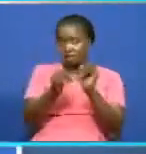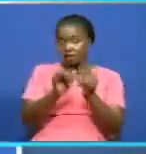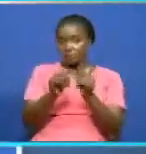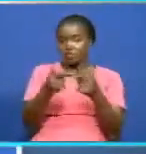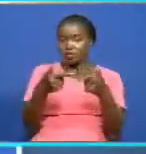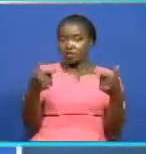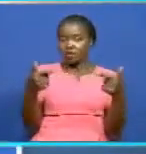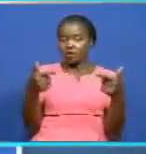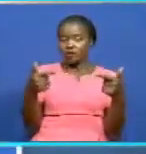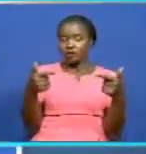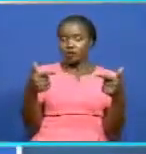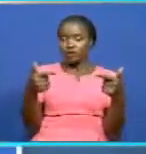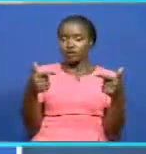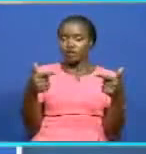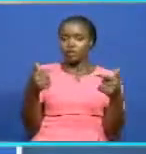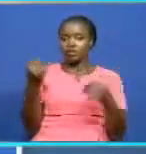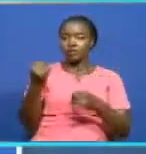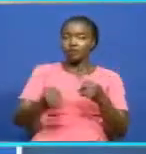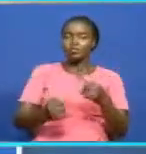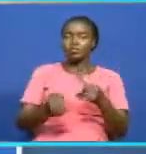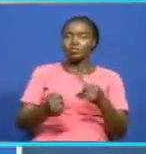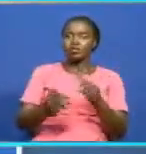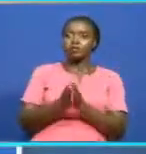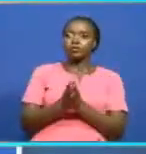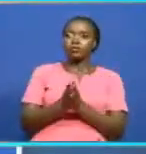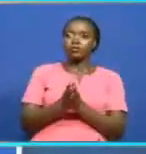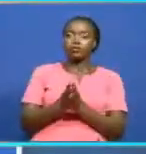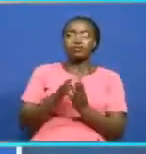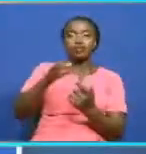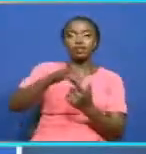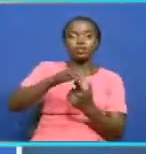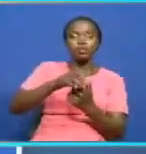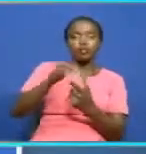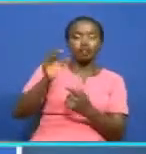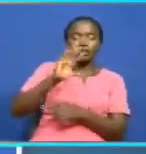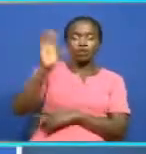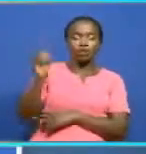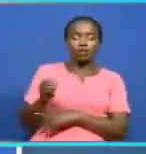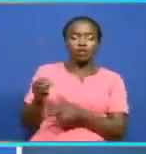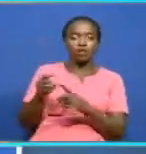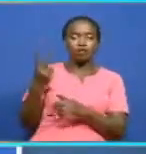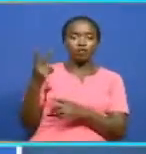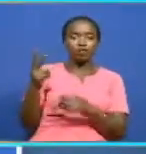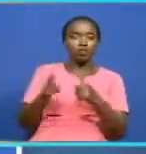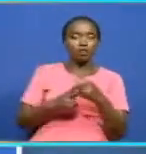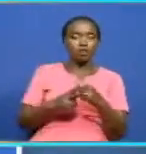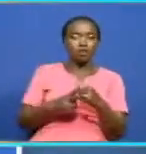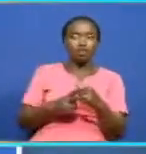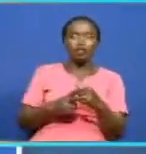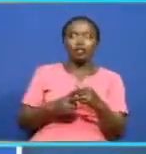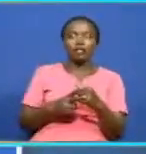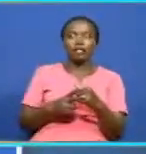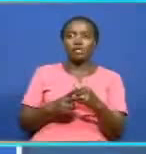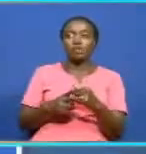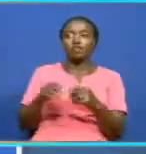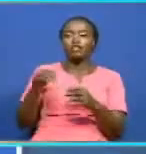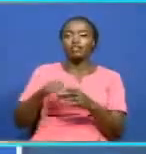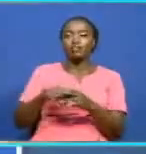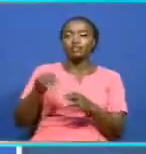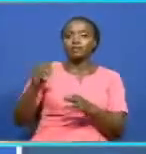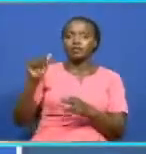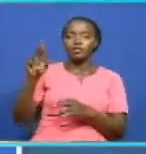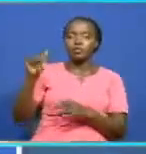Al Ahli katika fainali ya ligi ya mabingwa barani Afrika tarehe 27 mwezi huu uwanjani Bog El Arab jijini